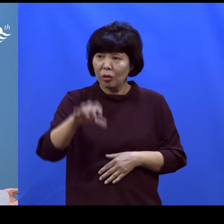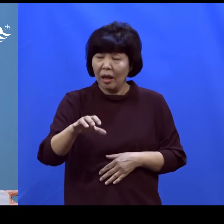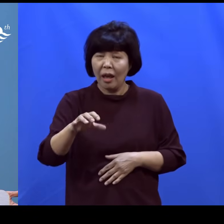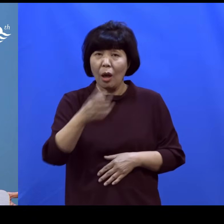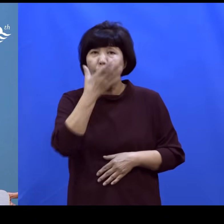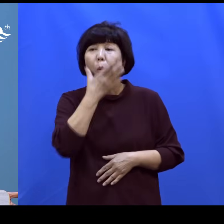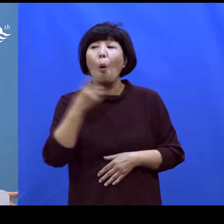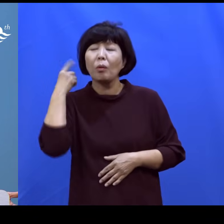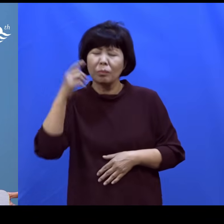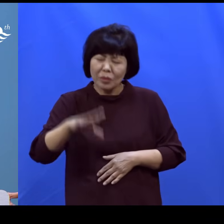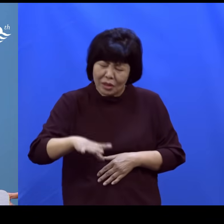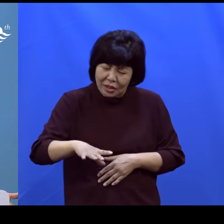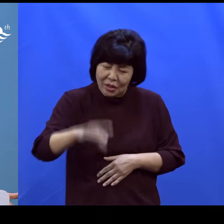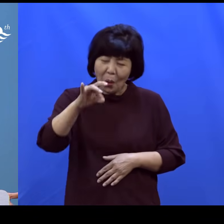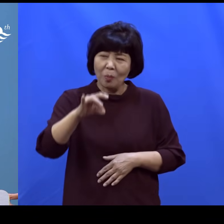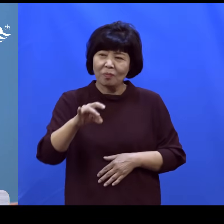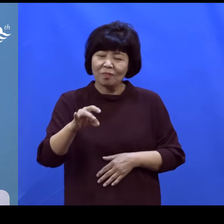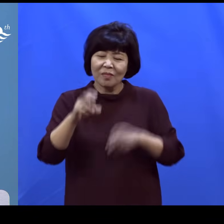전혀 못 들었어요.